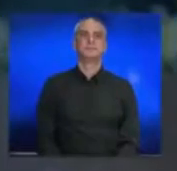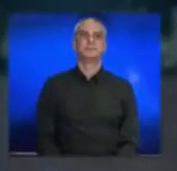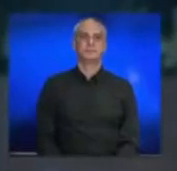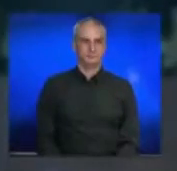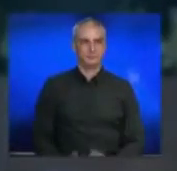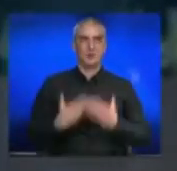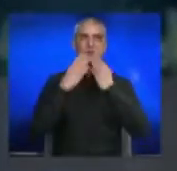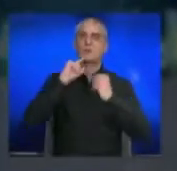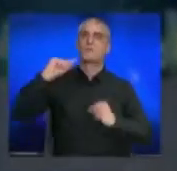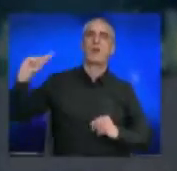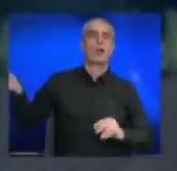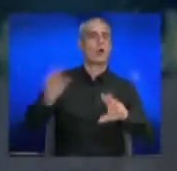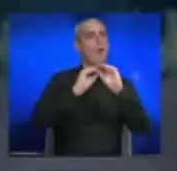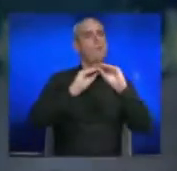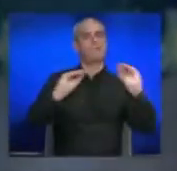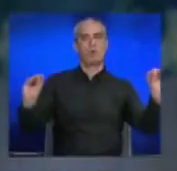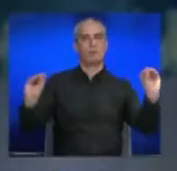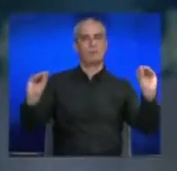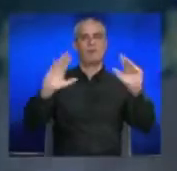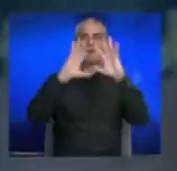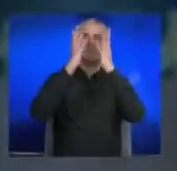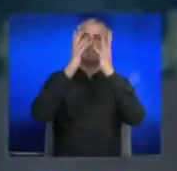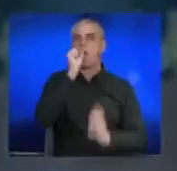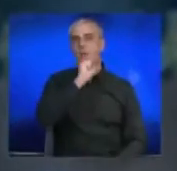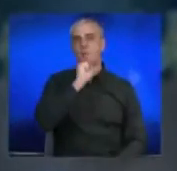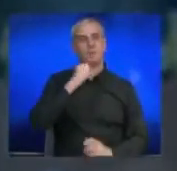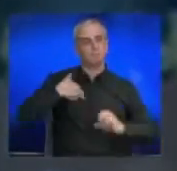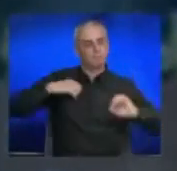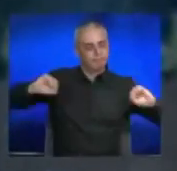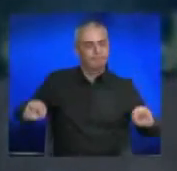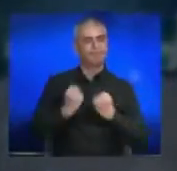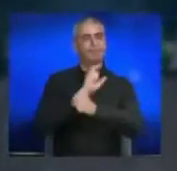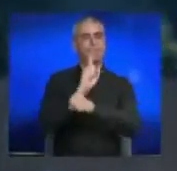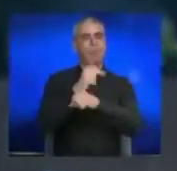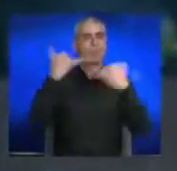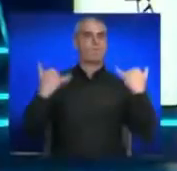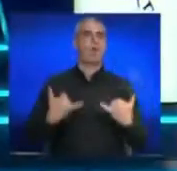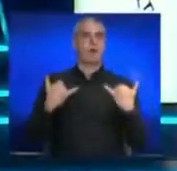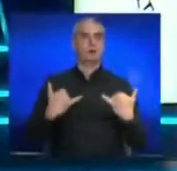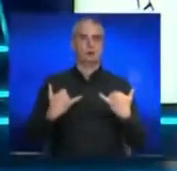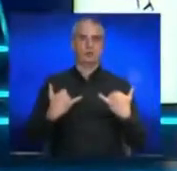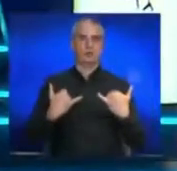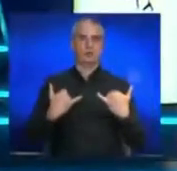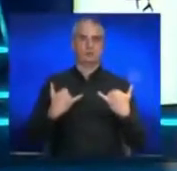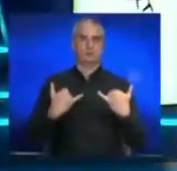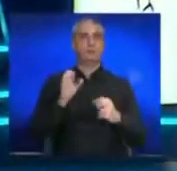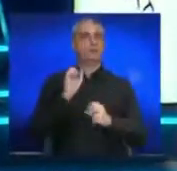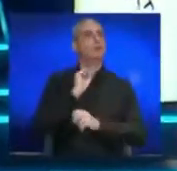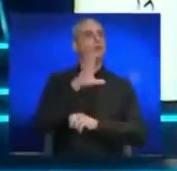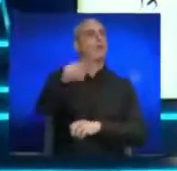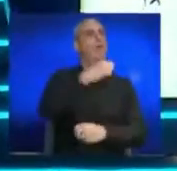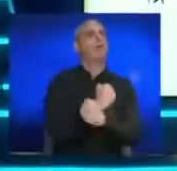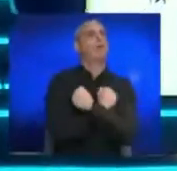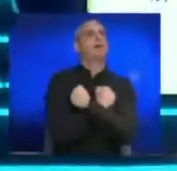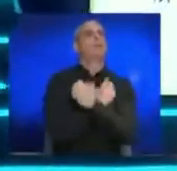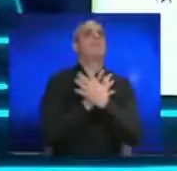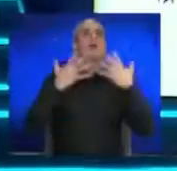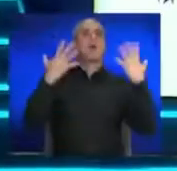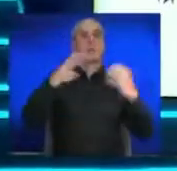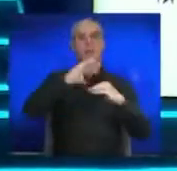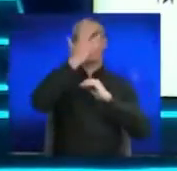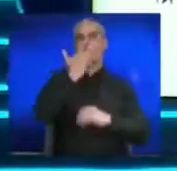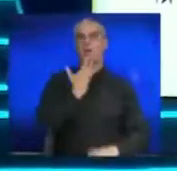תודה לכל המורים והאמנים שמגויסים בתקופה הזו. שולחים לכם חיבוק ענק מהר